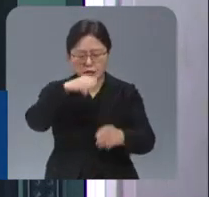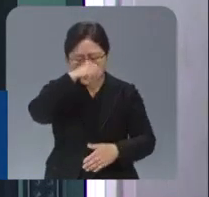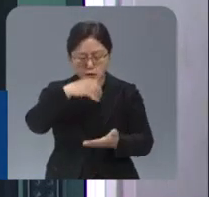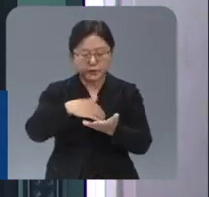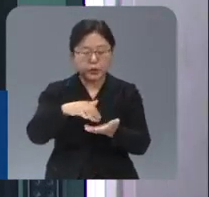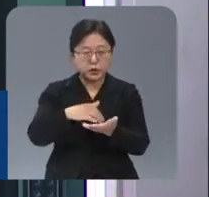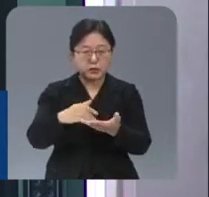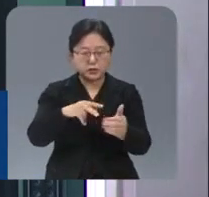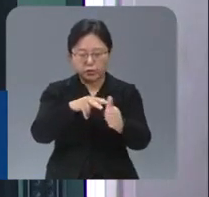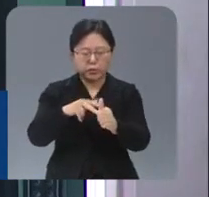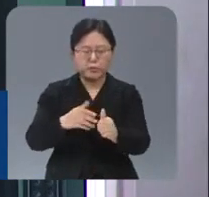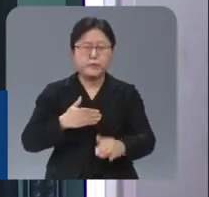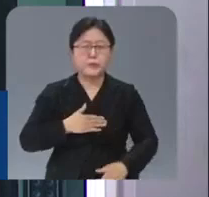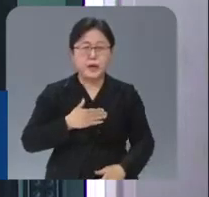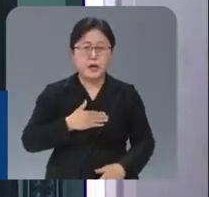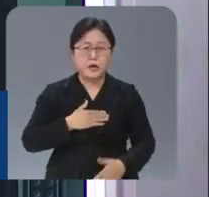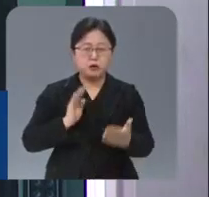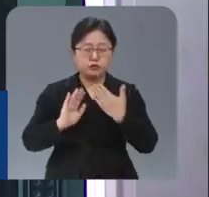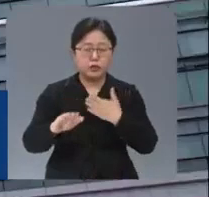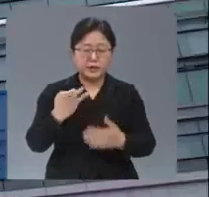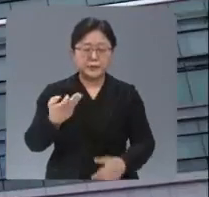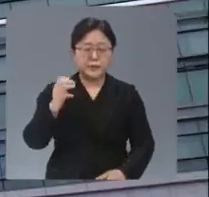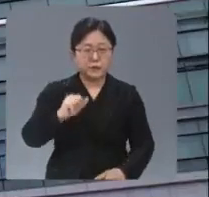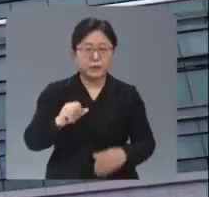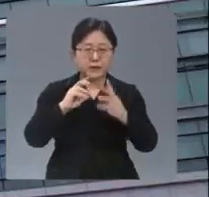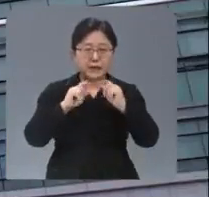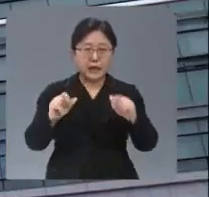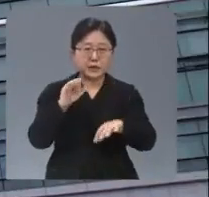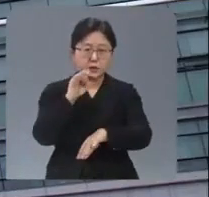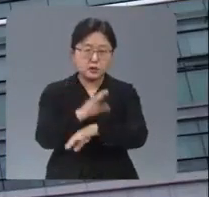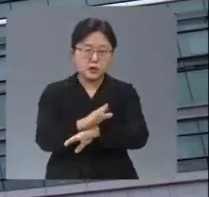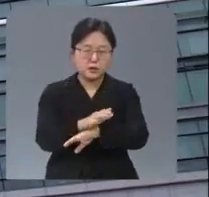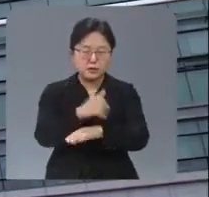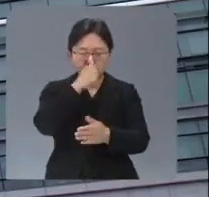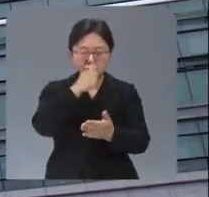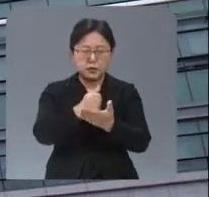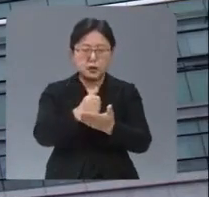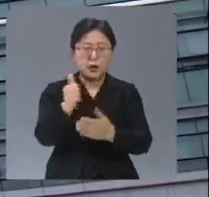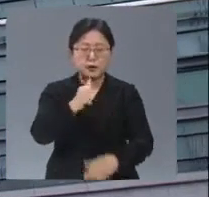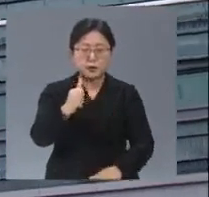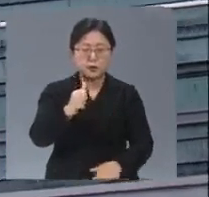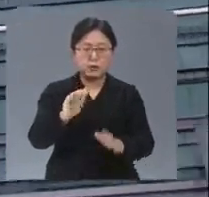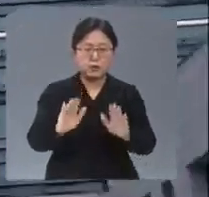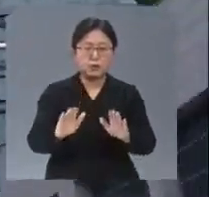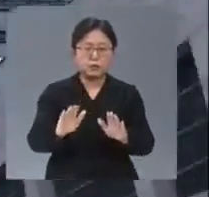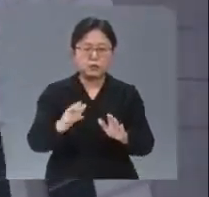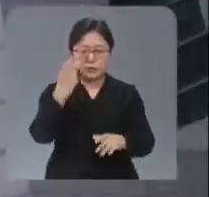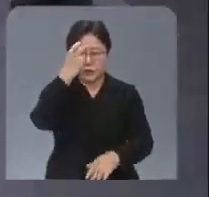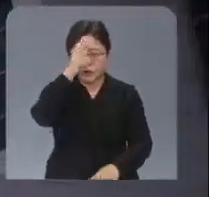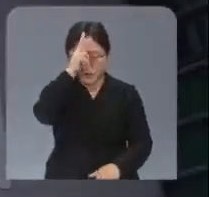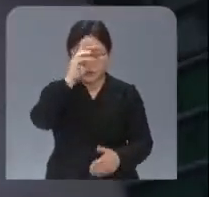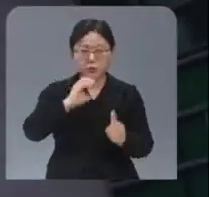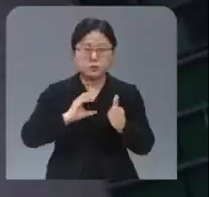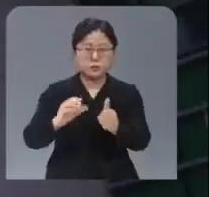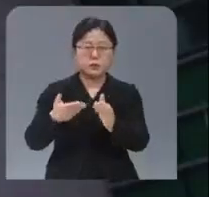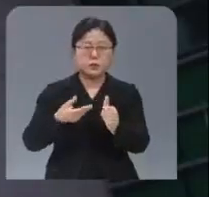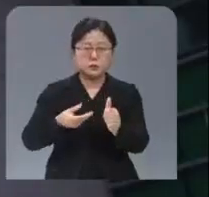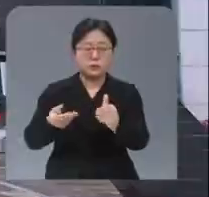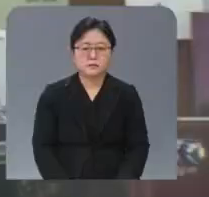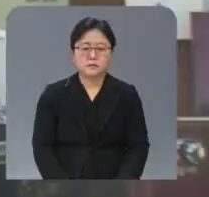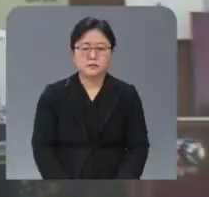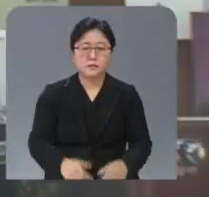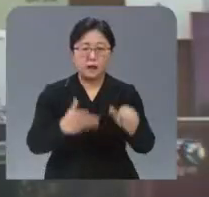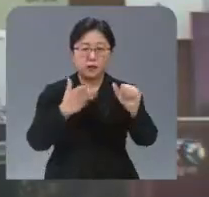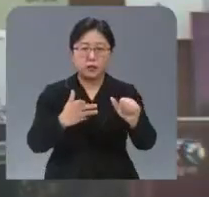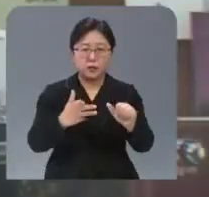편성 등의 정보를 미리 얻은 뒤 13억원 상당의 토지를 사들인 혐의로 구속된 a 씨를 오늘 검찰에 송치했다 고 밝혔습니다